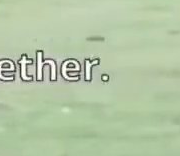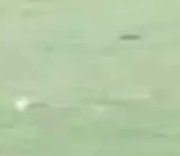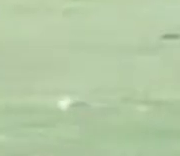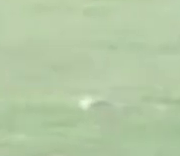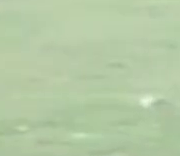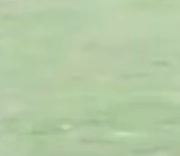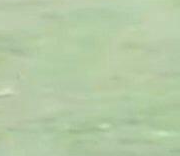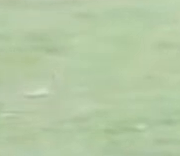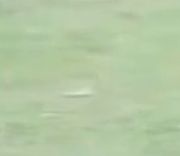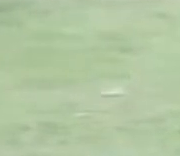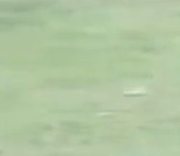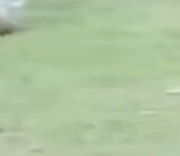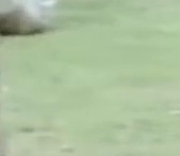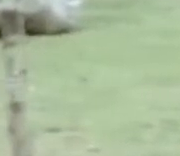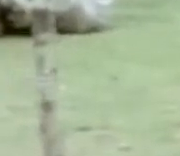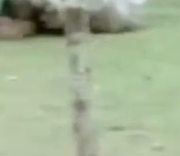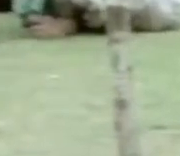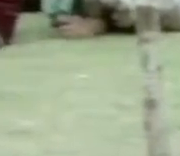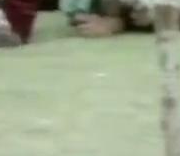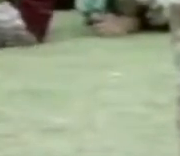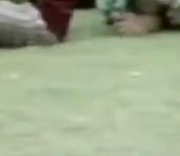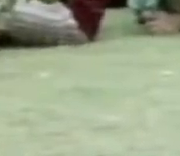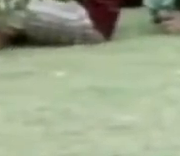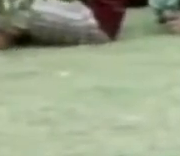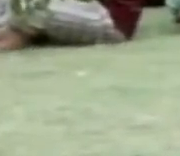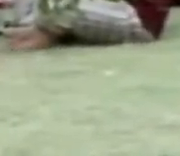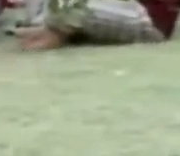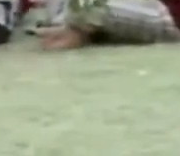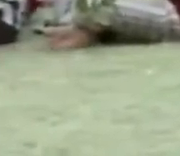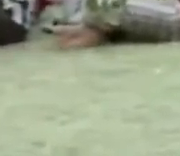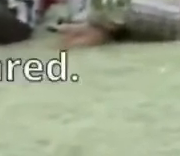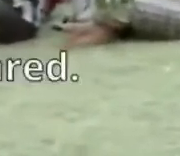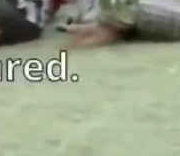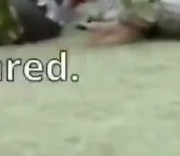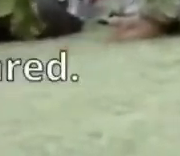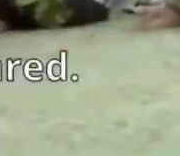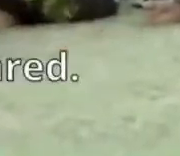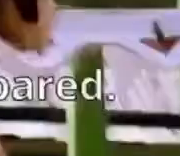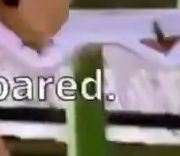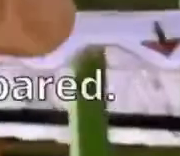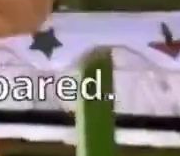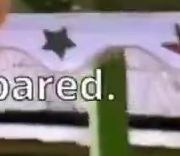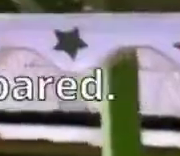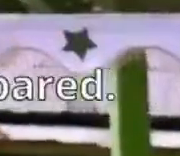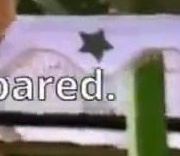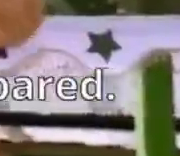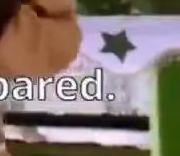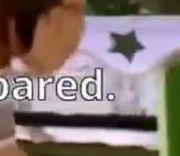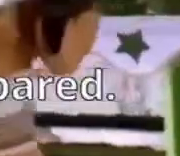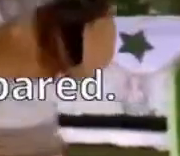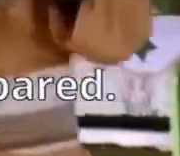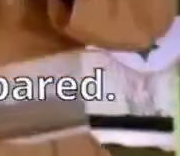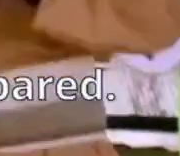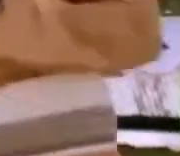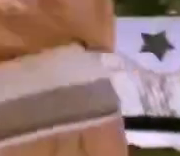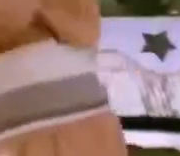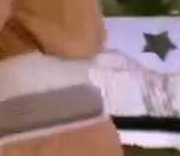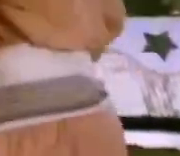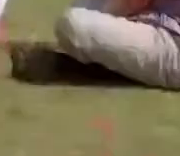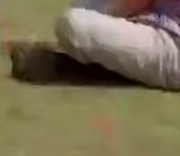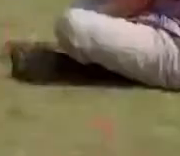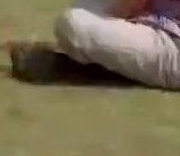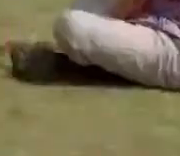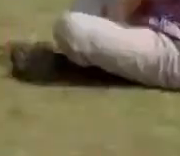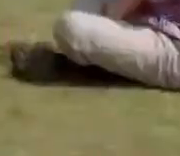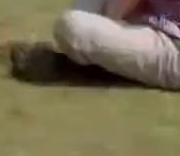এ বিষয়টি প্রশিক্ষণে সবার হবে জানা, ঝুঁকি হ্রাস পরিকল্পনা হবে প্রণয়ন,